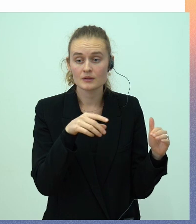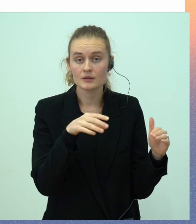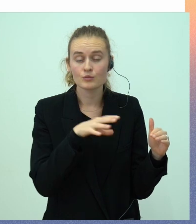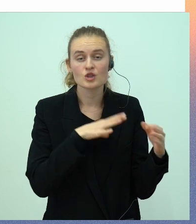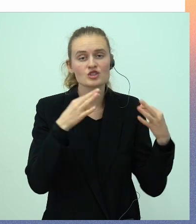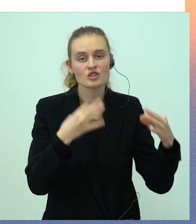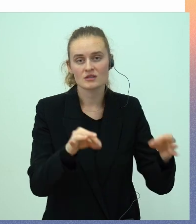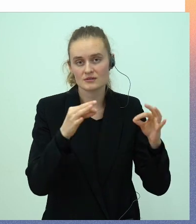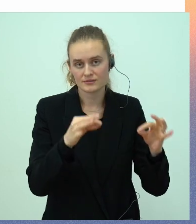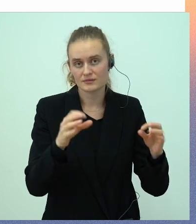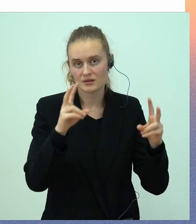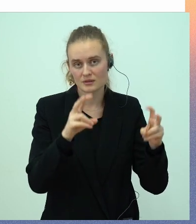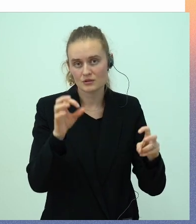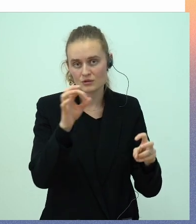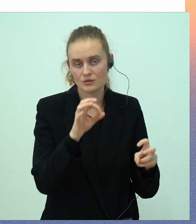išlaisvinimas.